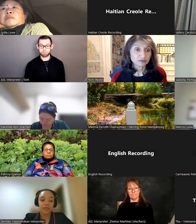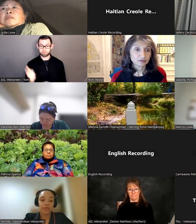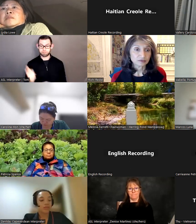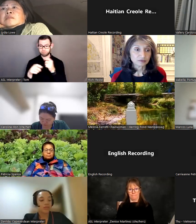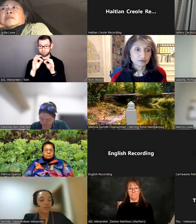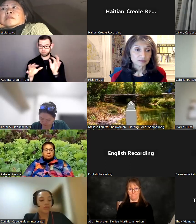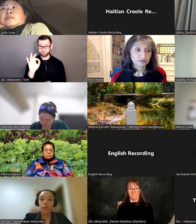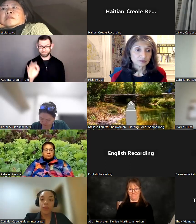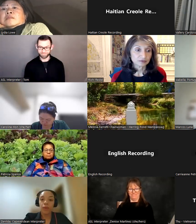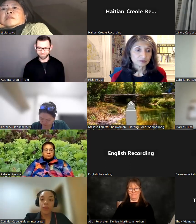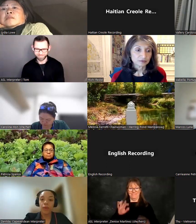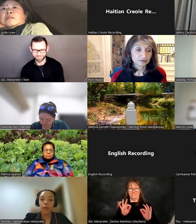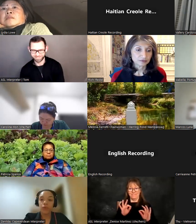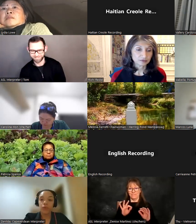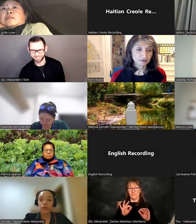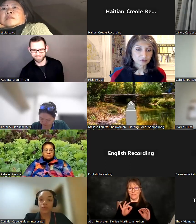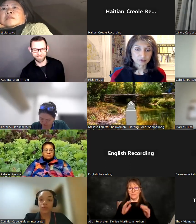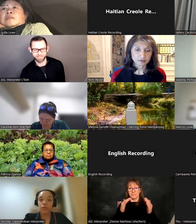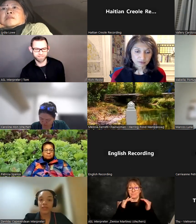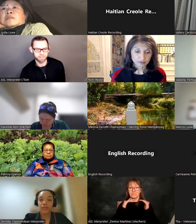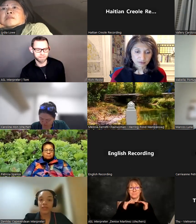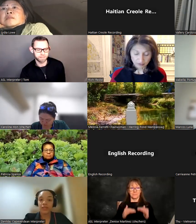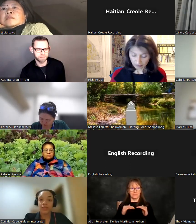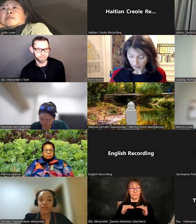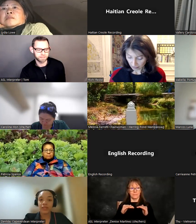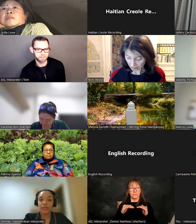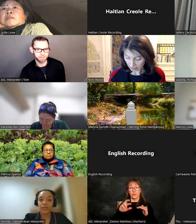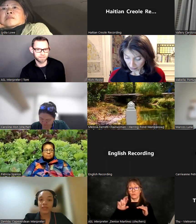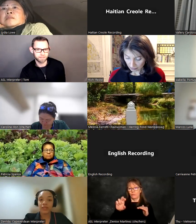Rob Zidek. Sorry if I said your last name incorrectly, but